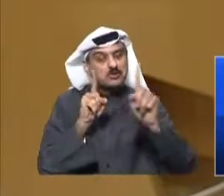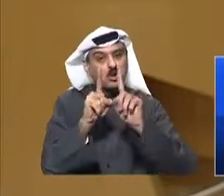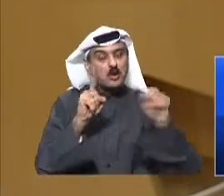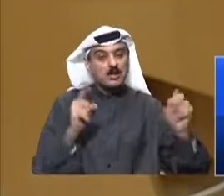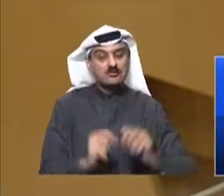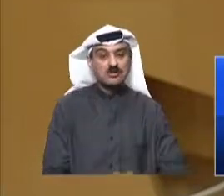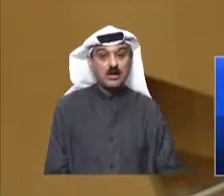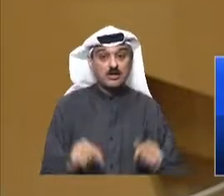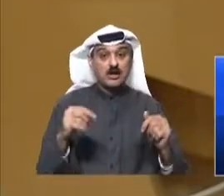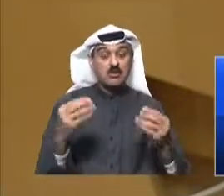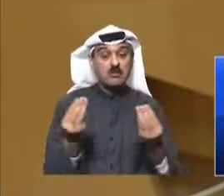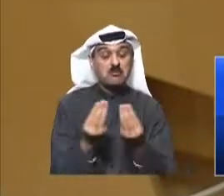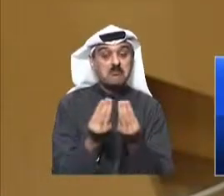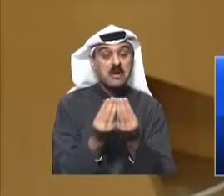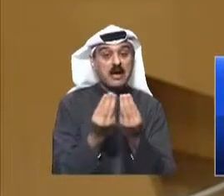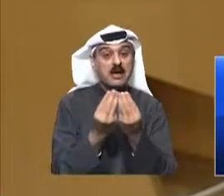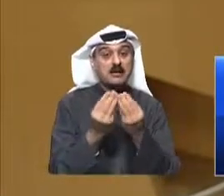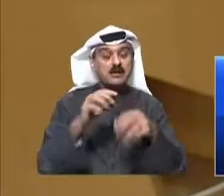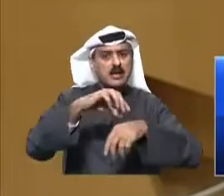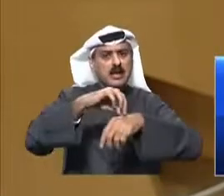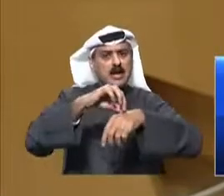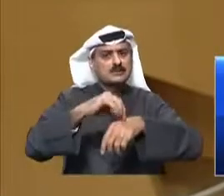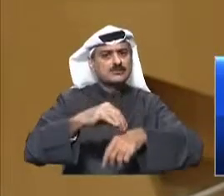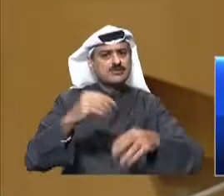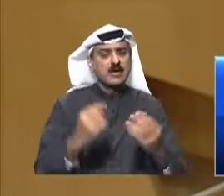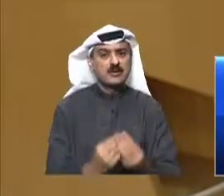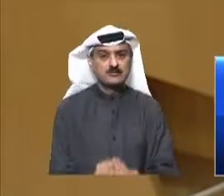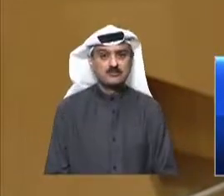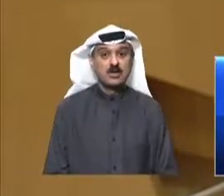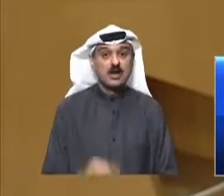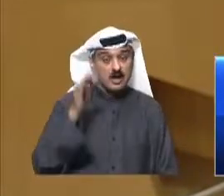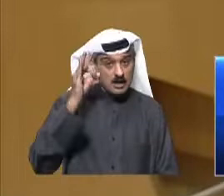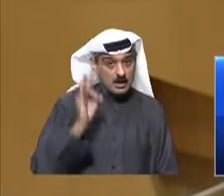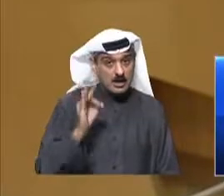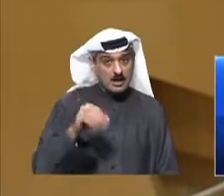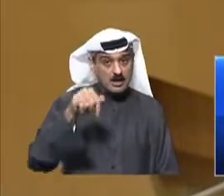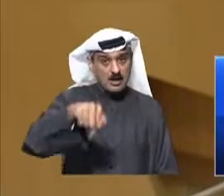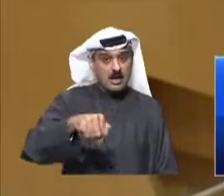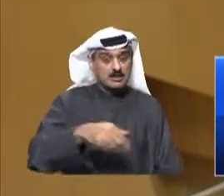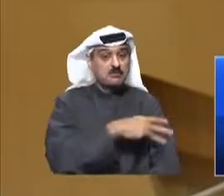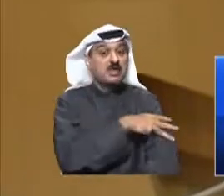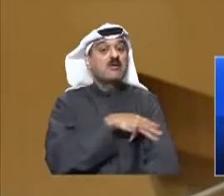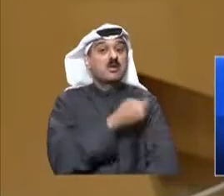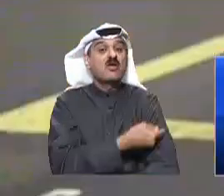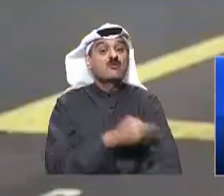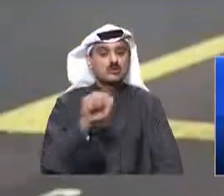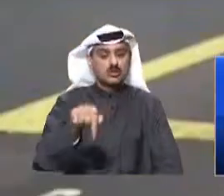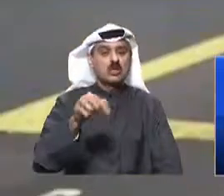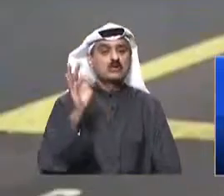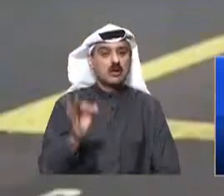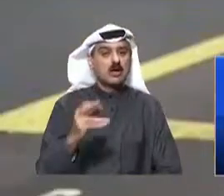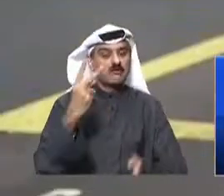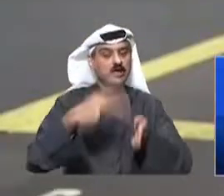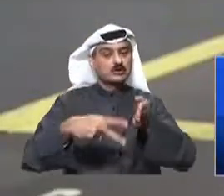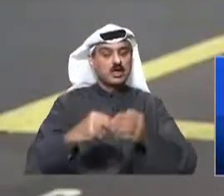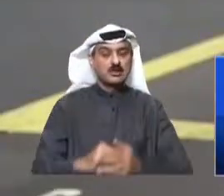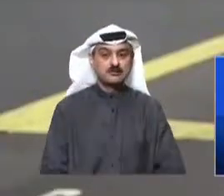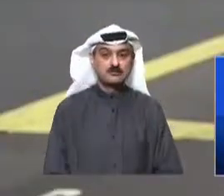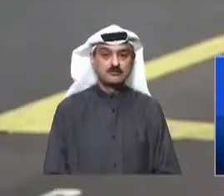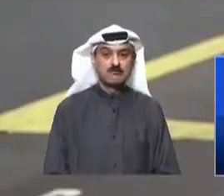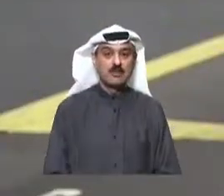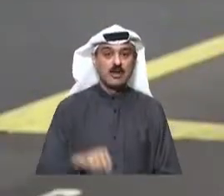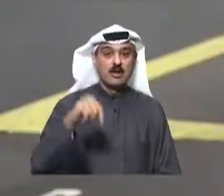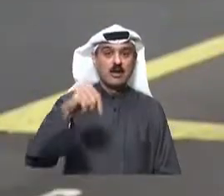الاتصال بين الناس قدر الإمكان، وهذا ما سيتم تطبيقه هنا في اسكتلندا. في ظل حالة من